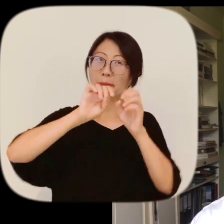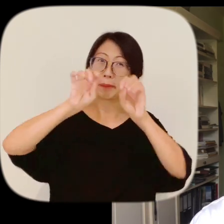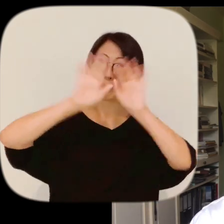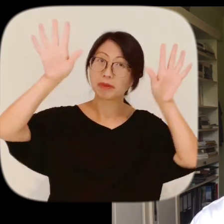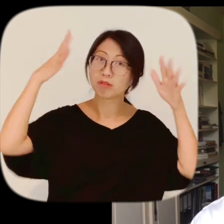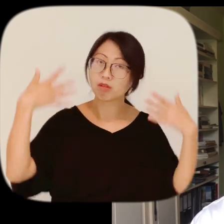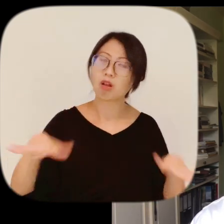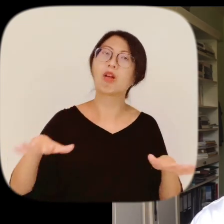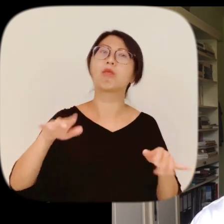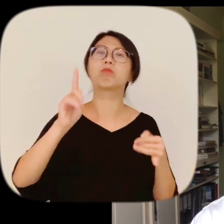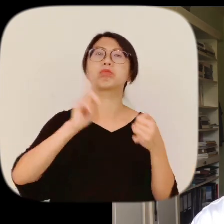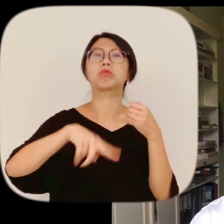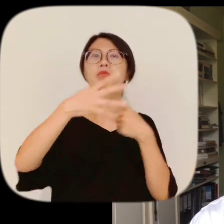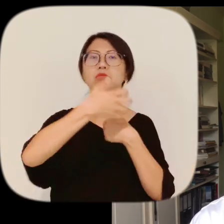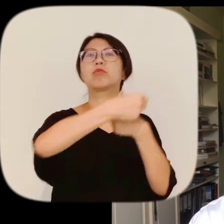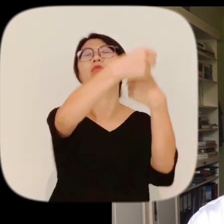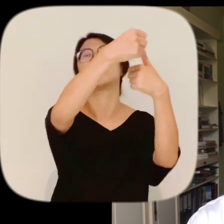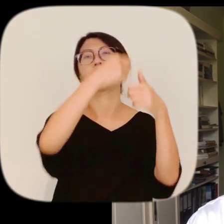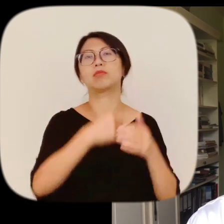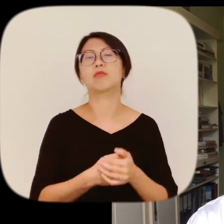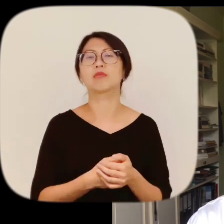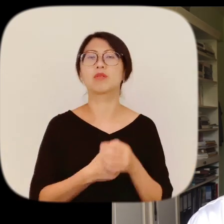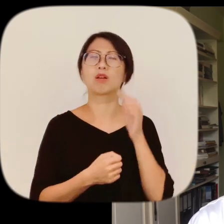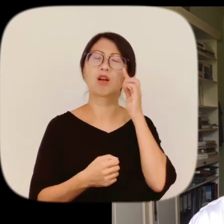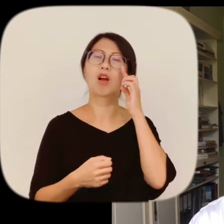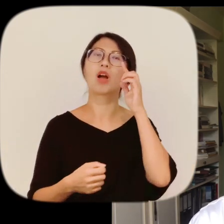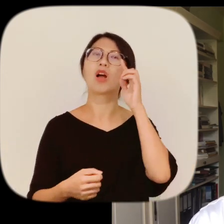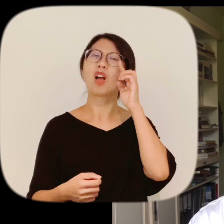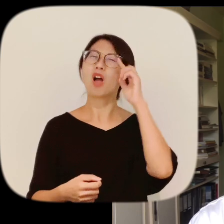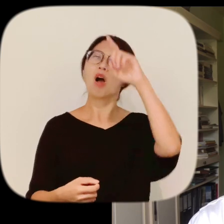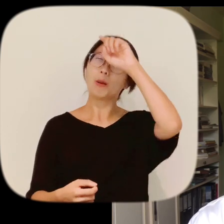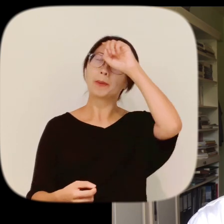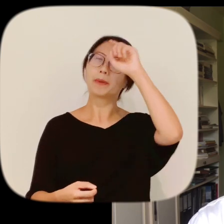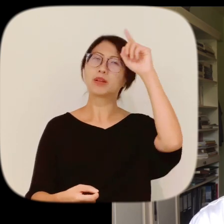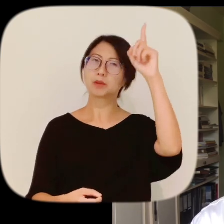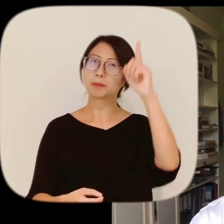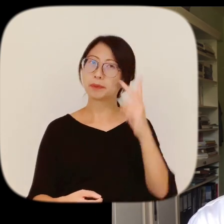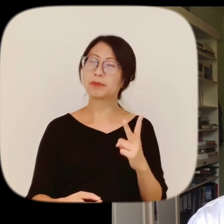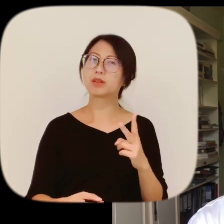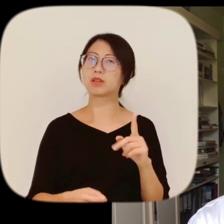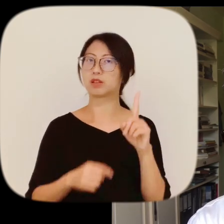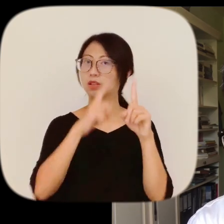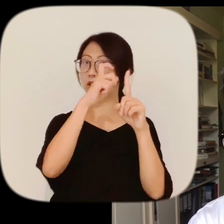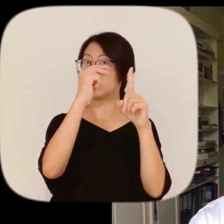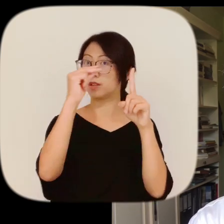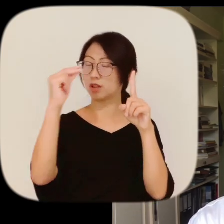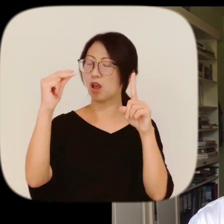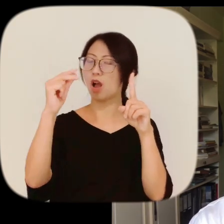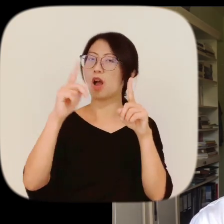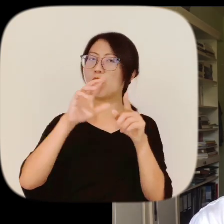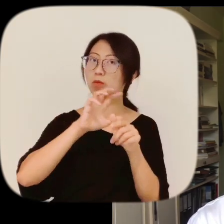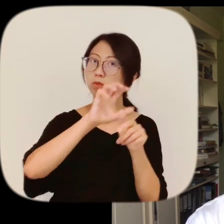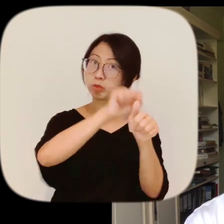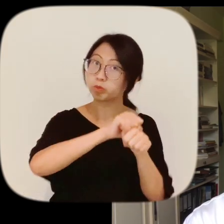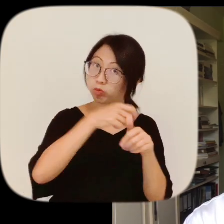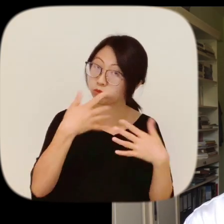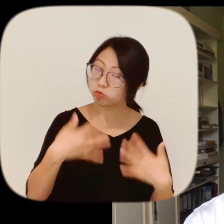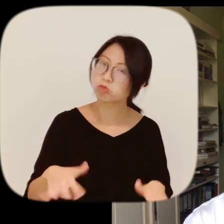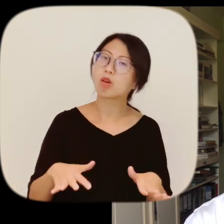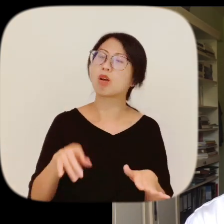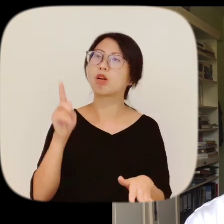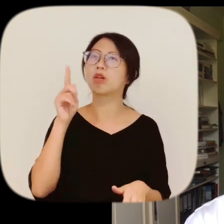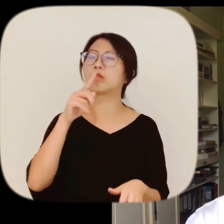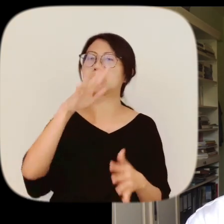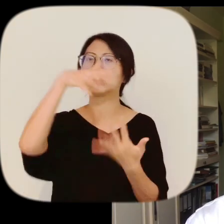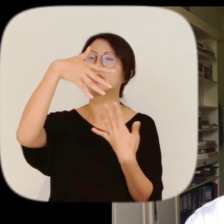结果呢他就被捕了那么当时其实他被捕过两次如果我没有记错的话他七七年呢是被捕过